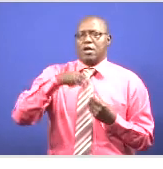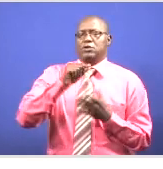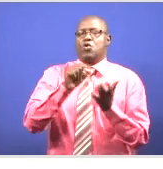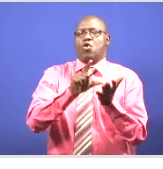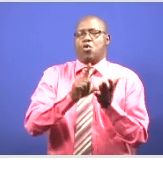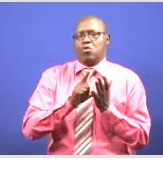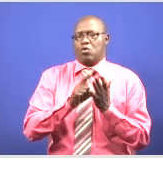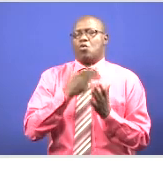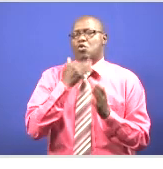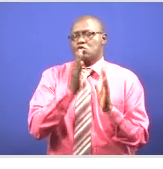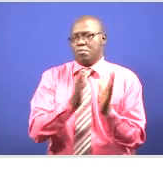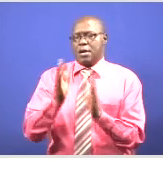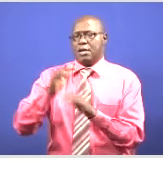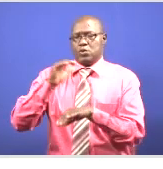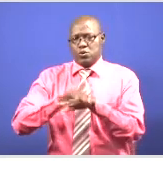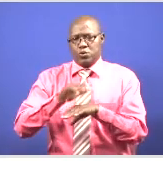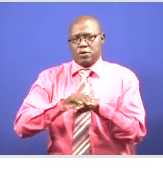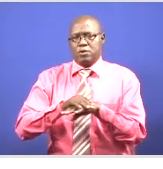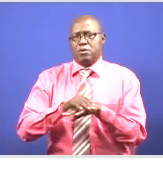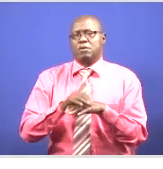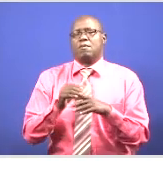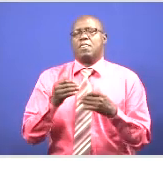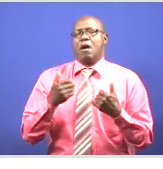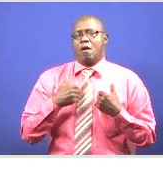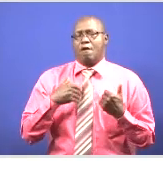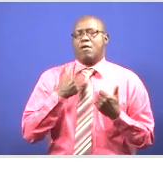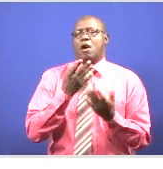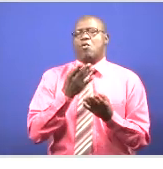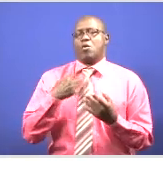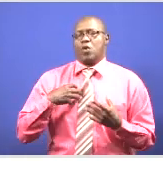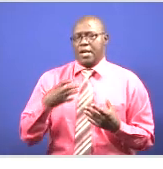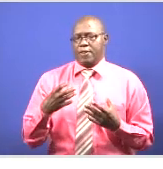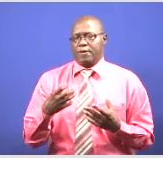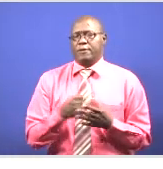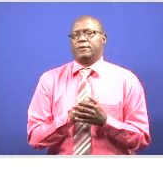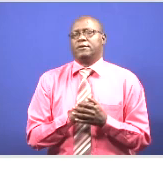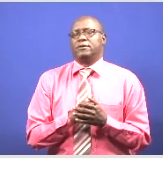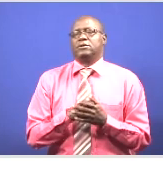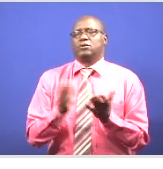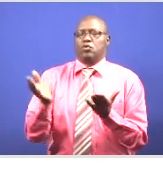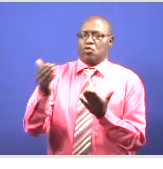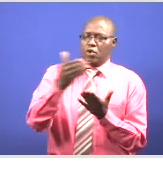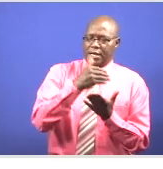Tunataka tupange vizuri, tuwe na rasilimali yetu, tukusanye kila ushuru ambayo